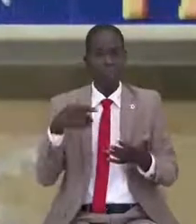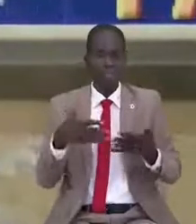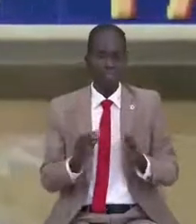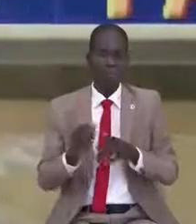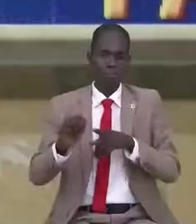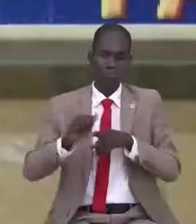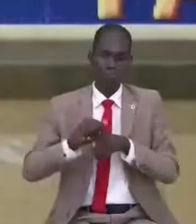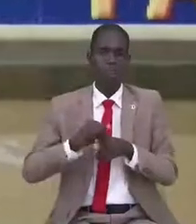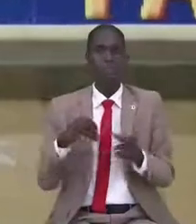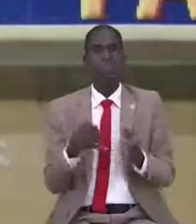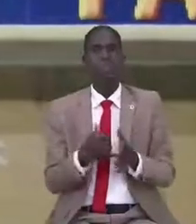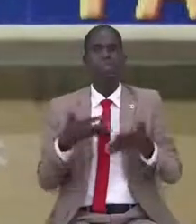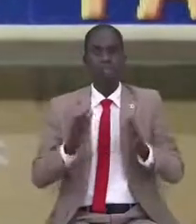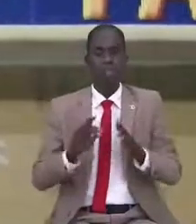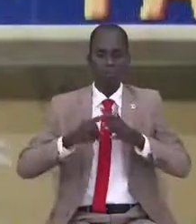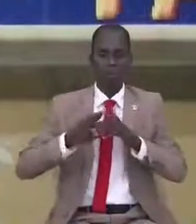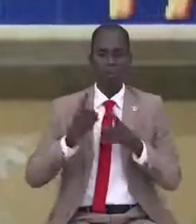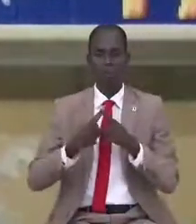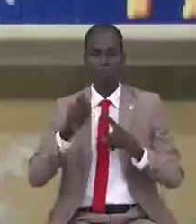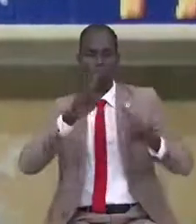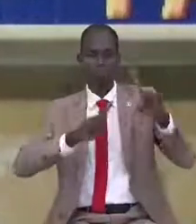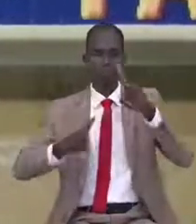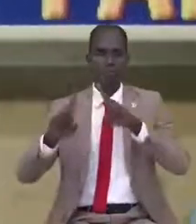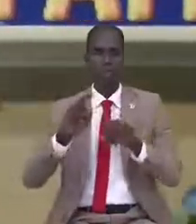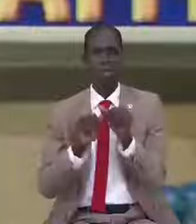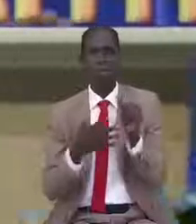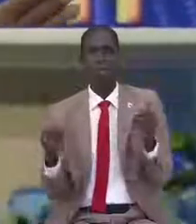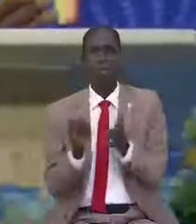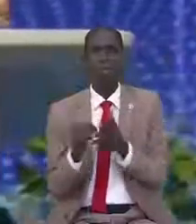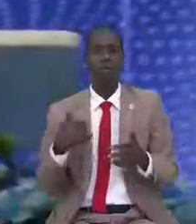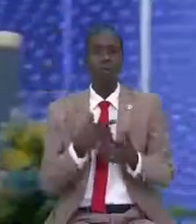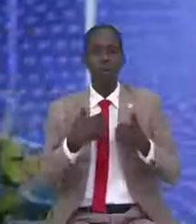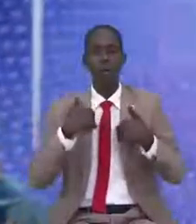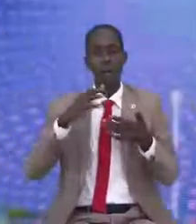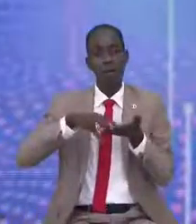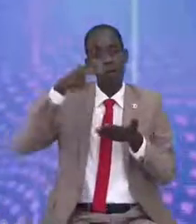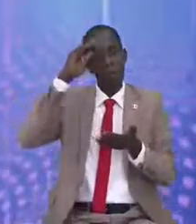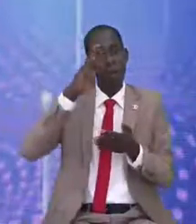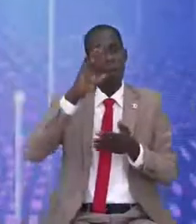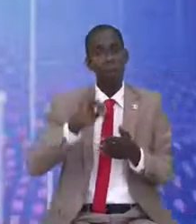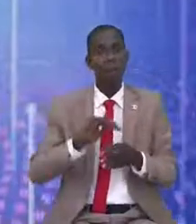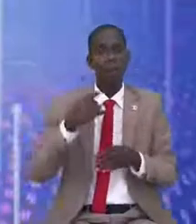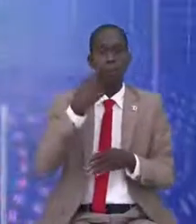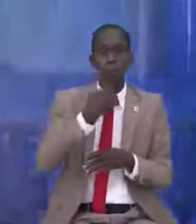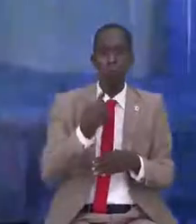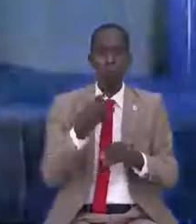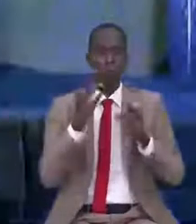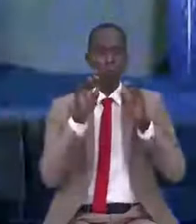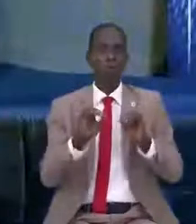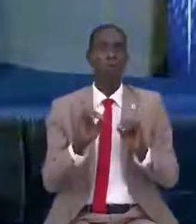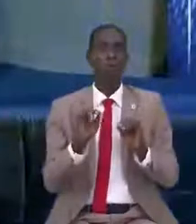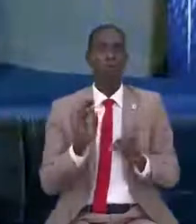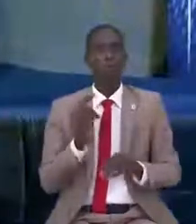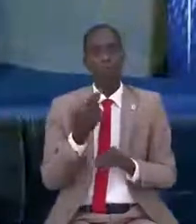l'enseignement de celui qui t'a enseigné la parole. Tout ce que nous avons enseigné, tout ce que nous